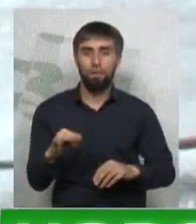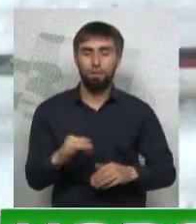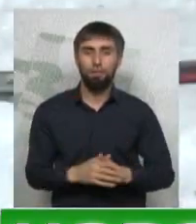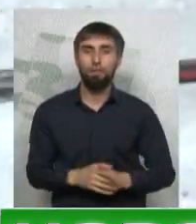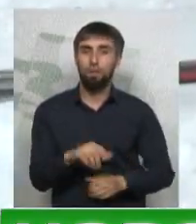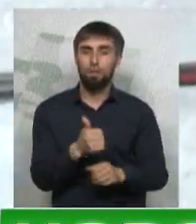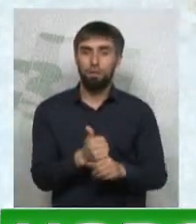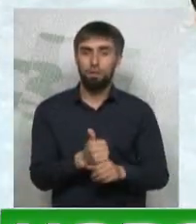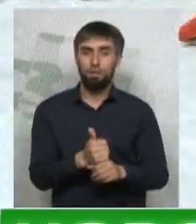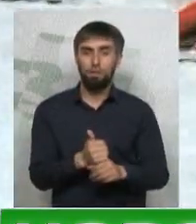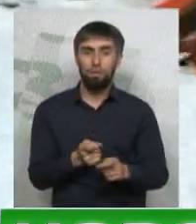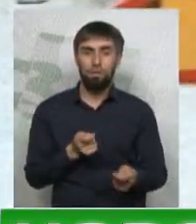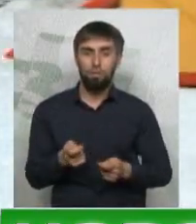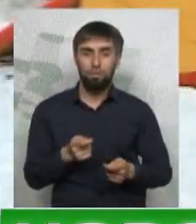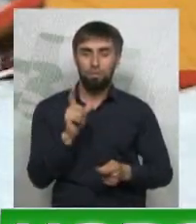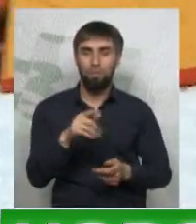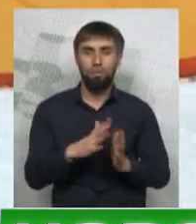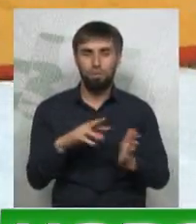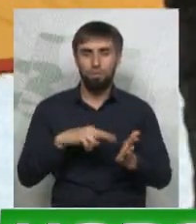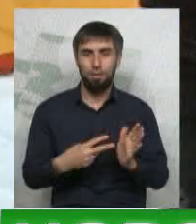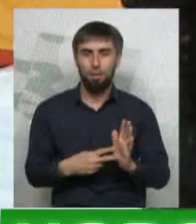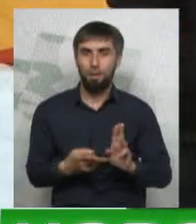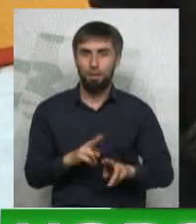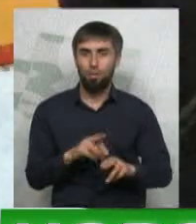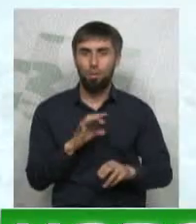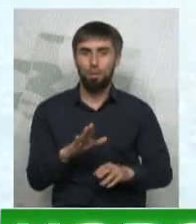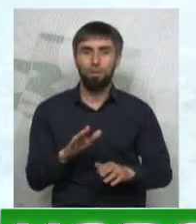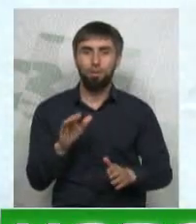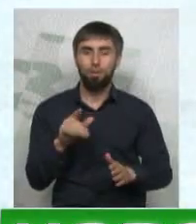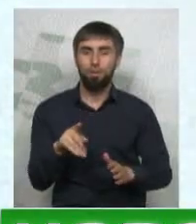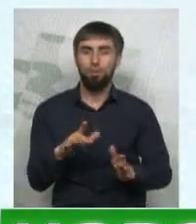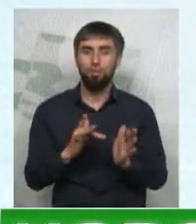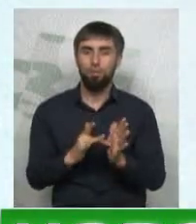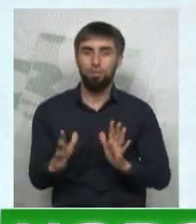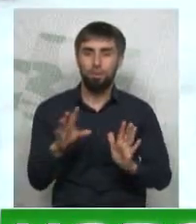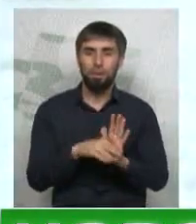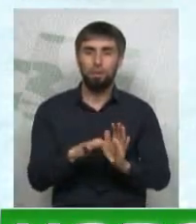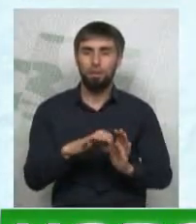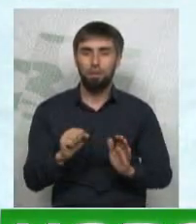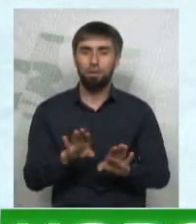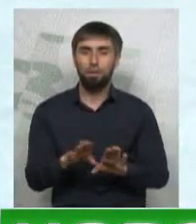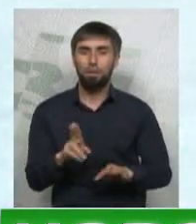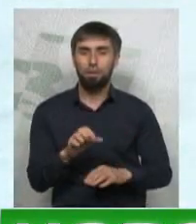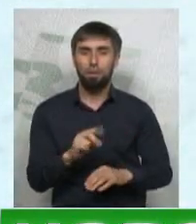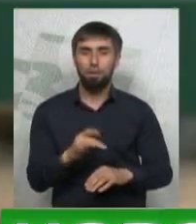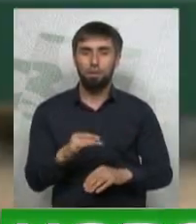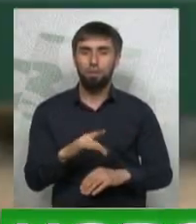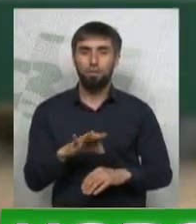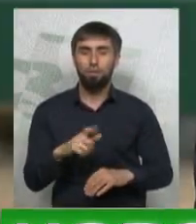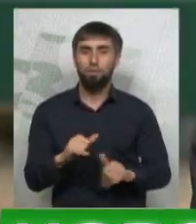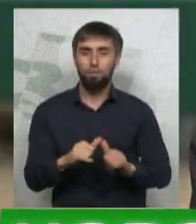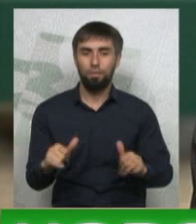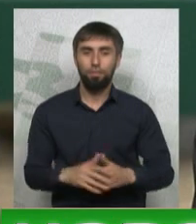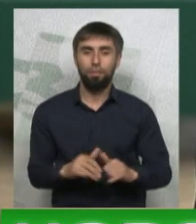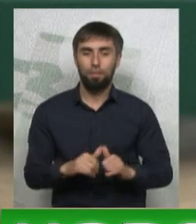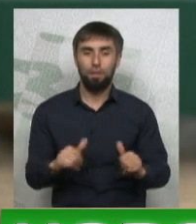главного объекта отдыха Ингушетии большие планы. Это и объекты размещения туристов, трассы, а также канатная дорога.